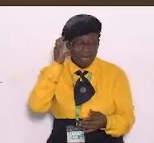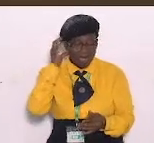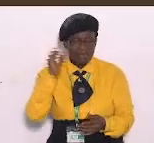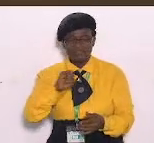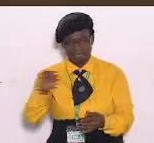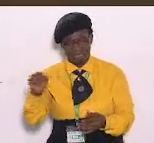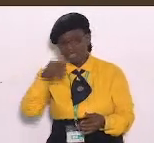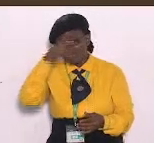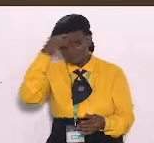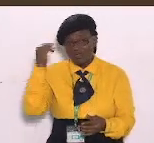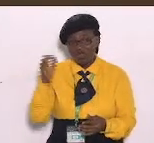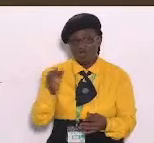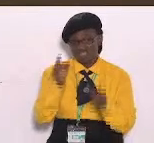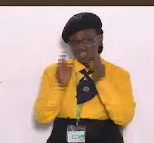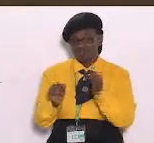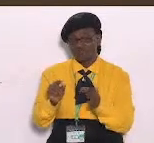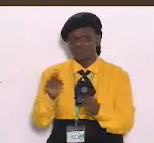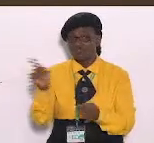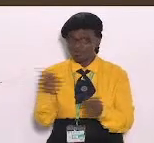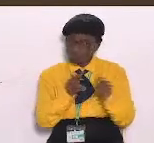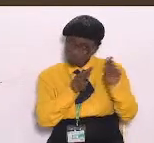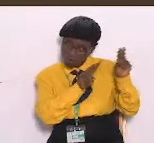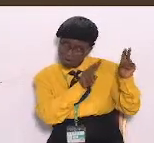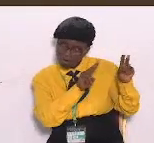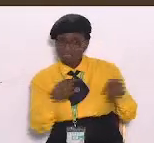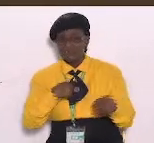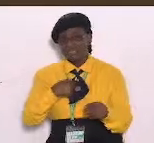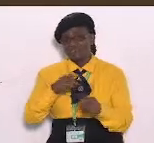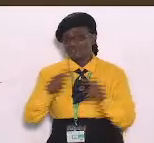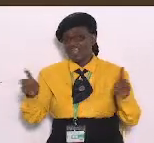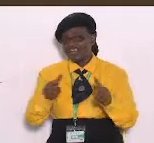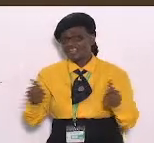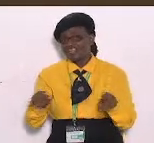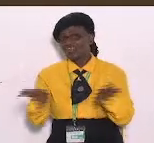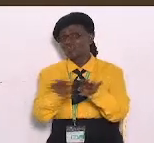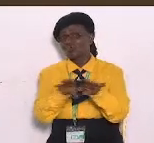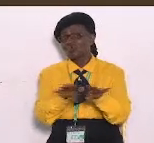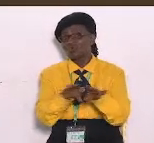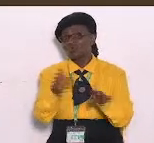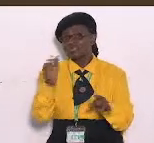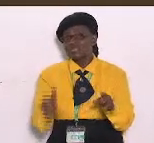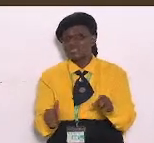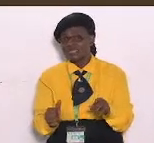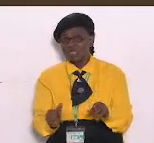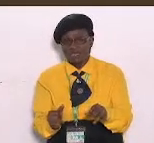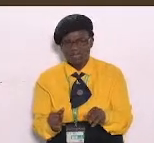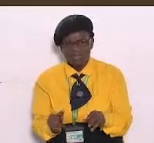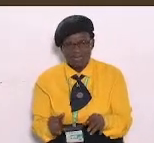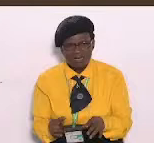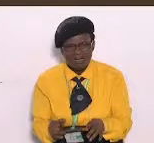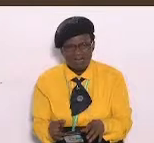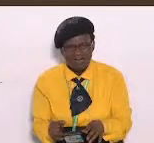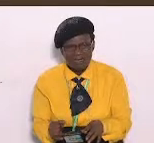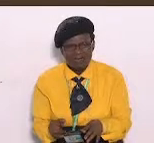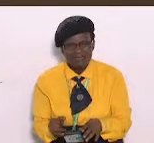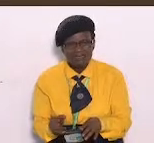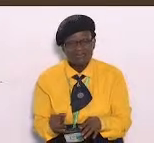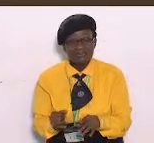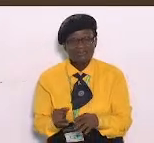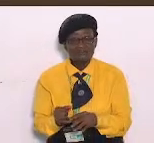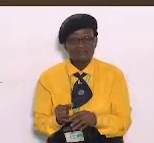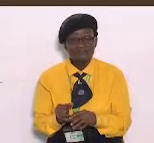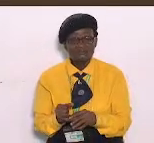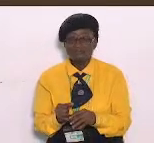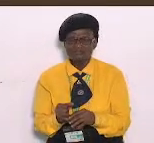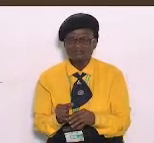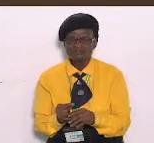écouter parce que si tu me regardes de très près et par maintenant